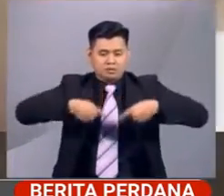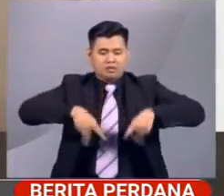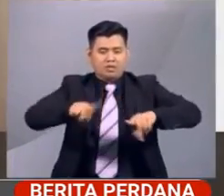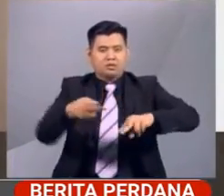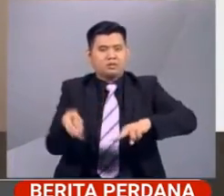Tante